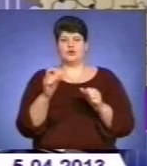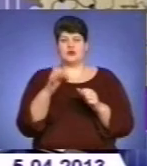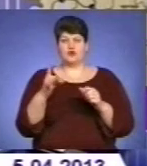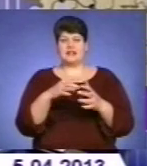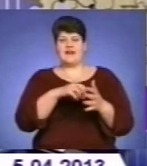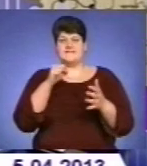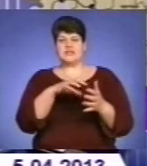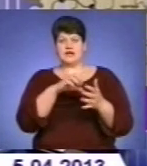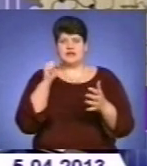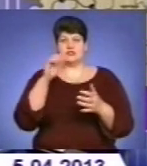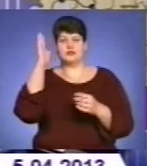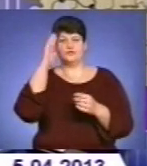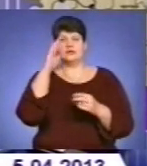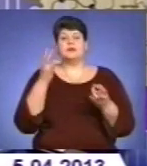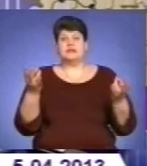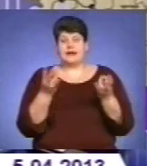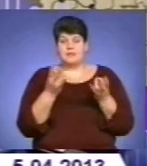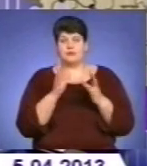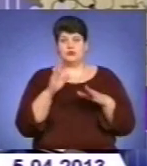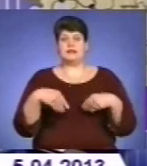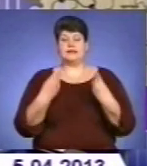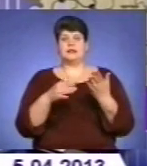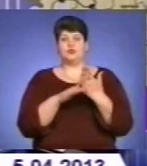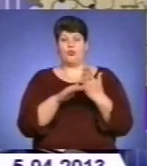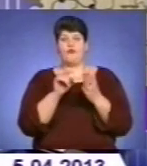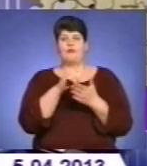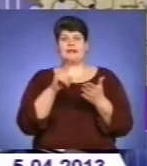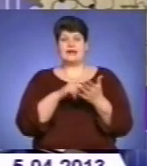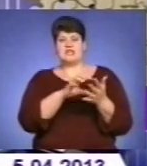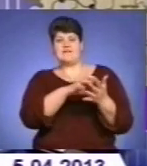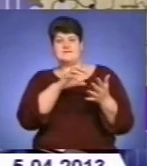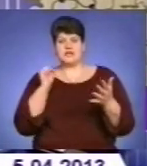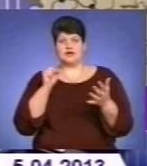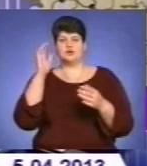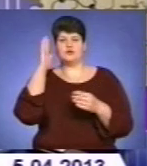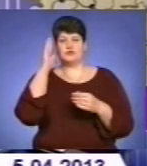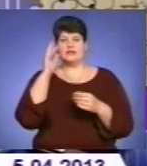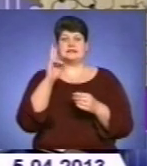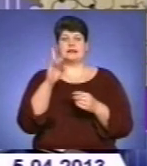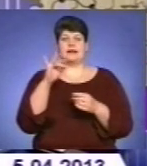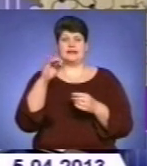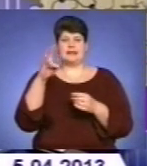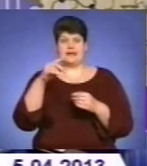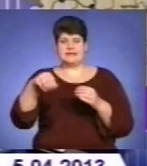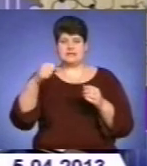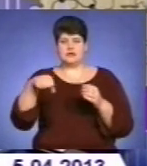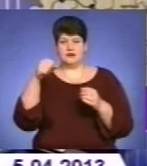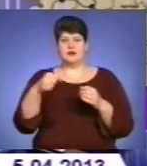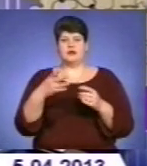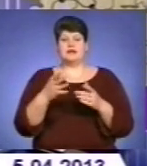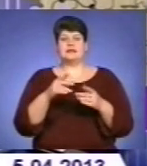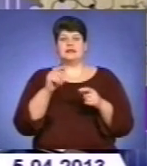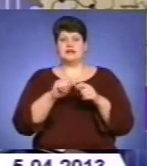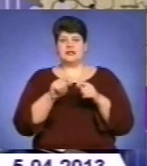води, в разі необхідності буде надано допомогу в питанні відкачування води з криниць жителів району. Дільничним